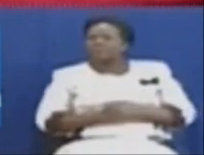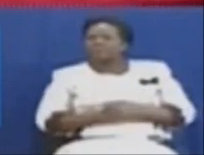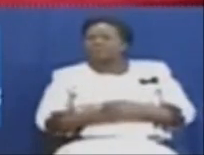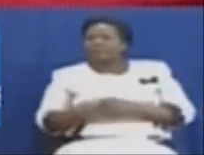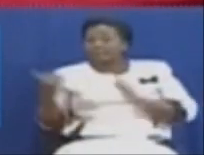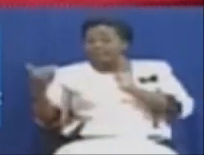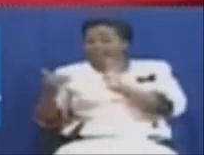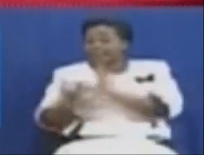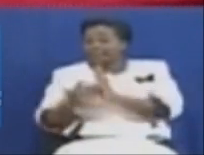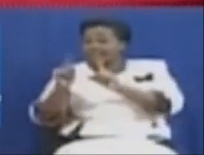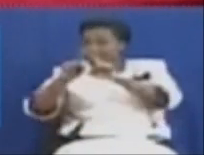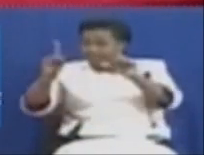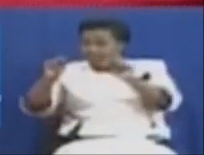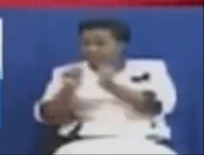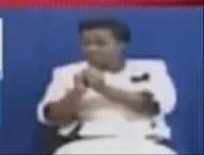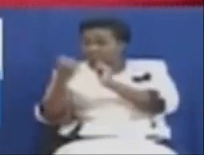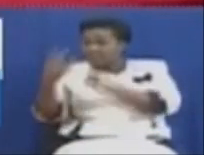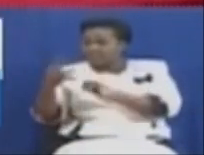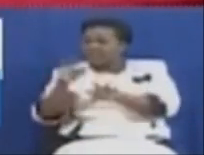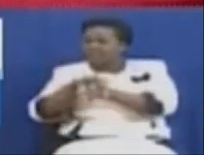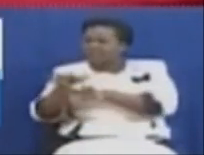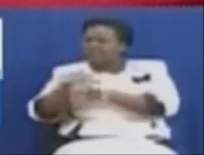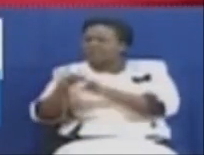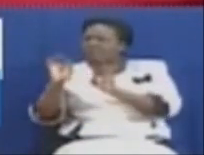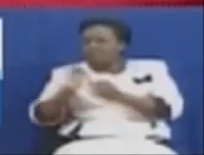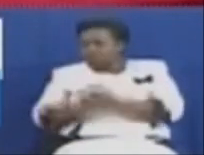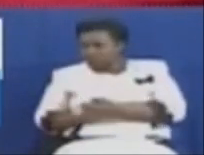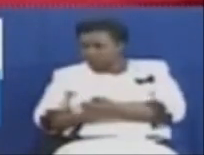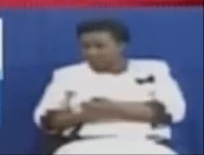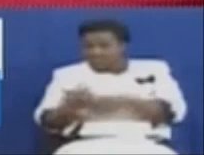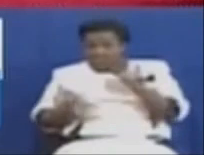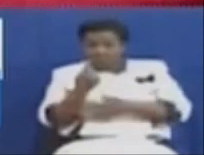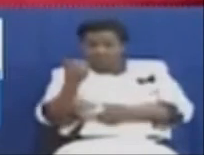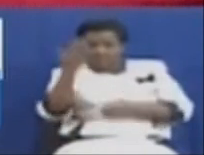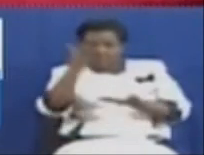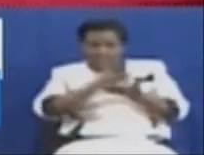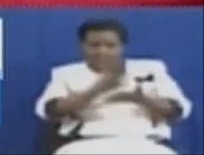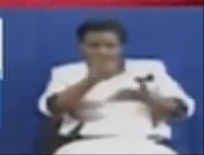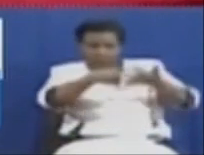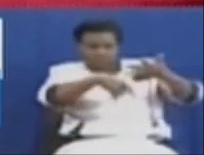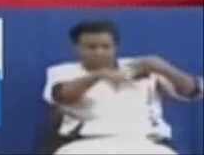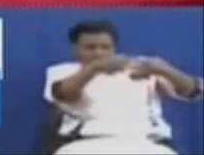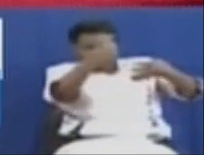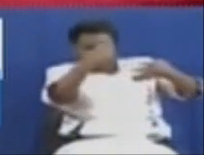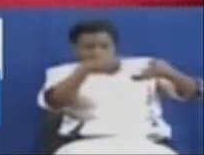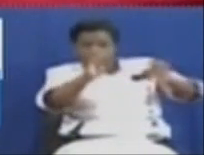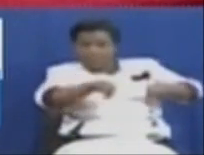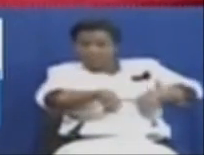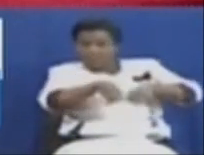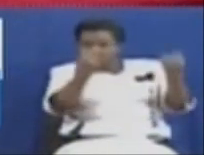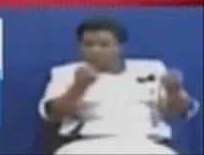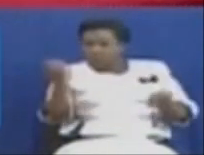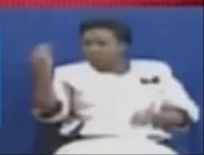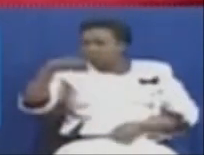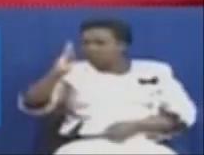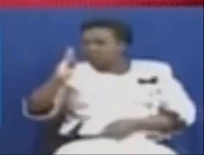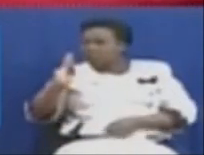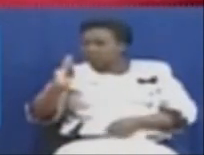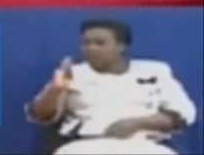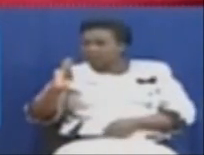Tanzania tuliridhia mikataba ya kimataifa na tukatunga sheria namba 21 ya mwaka